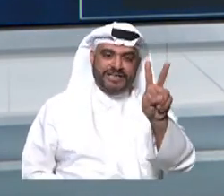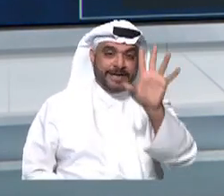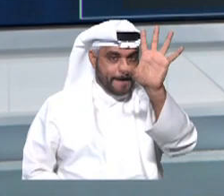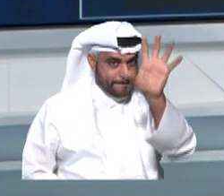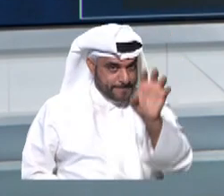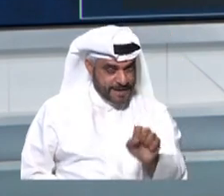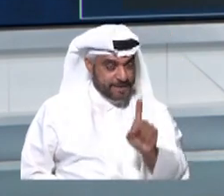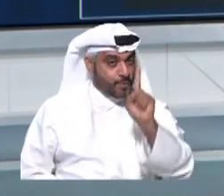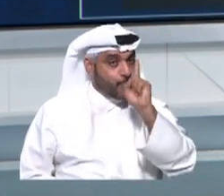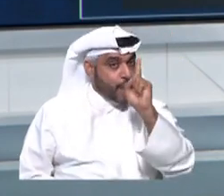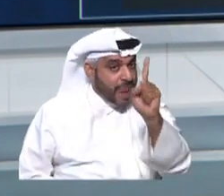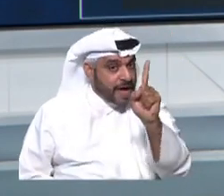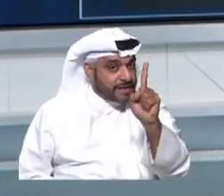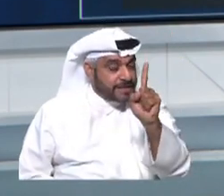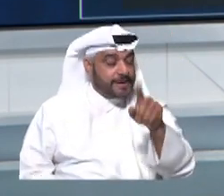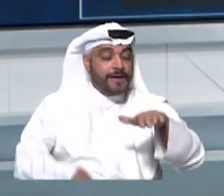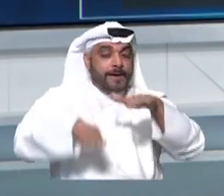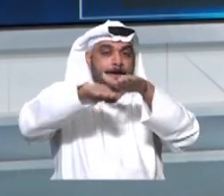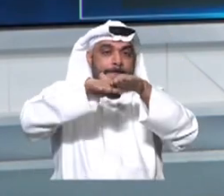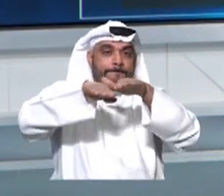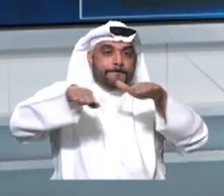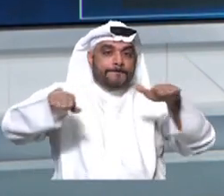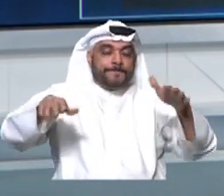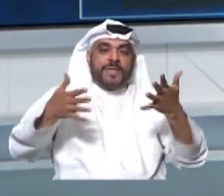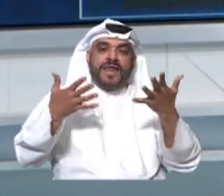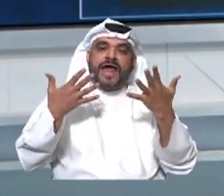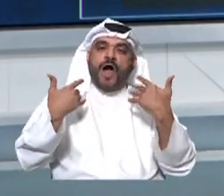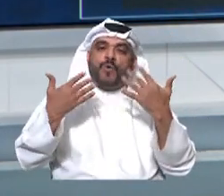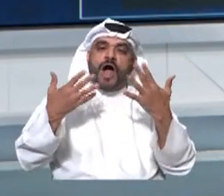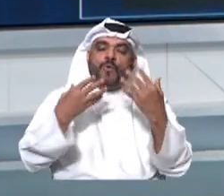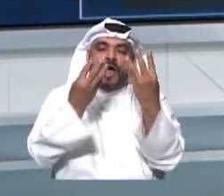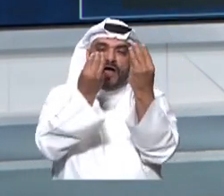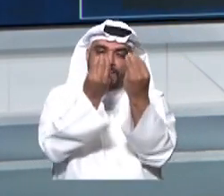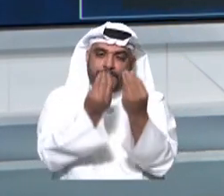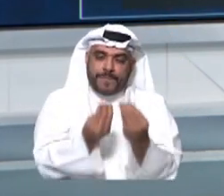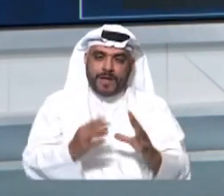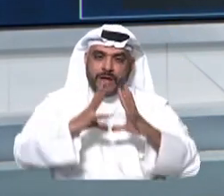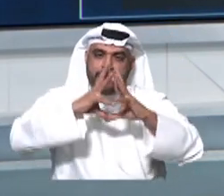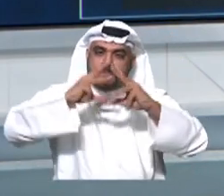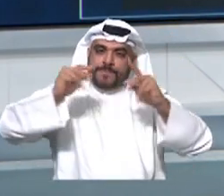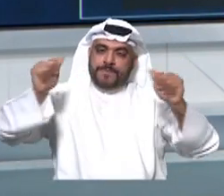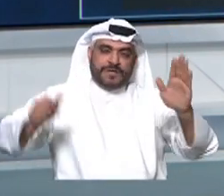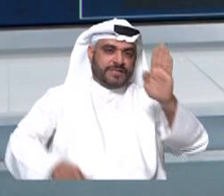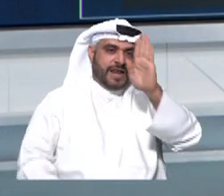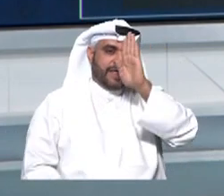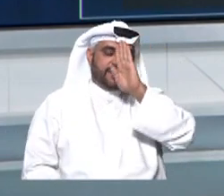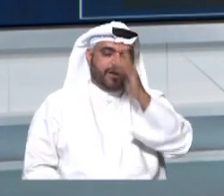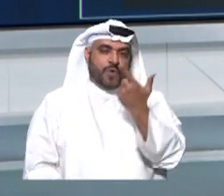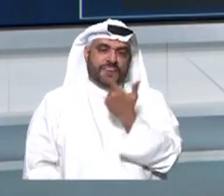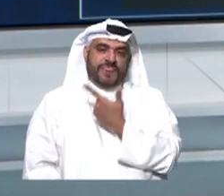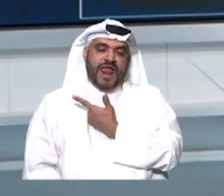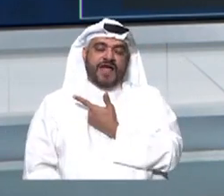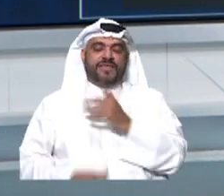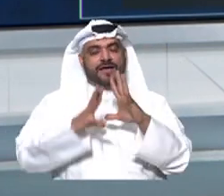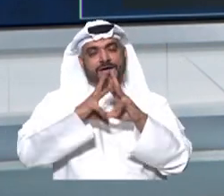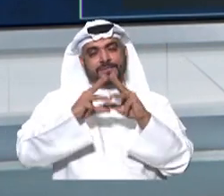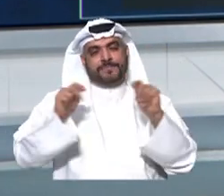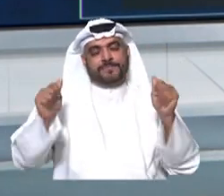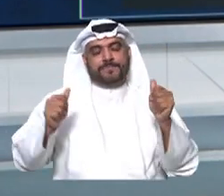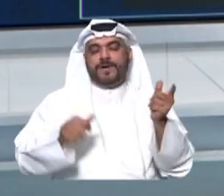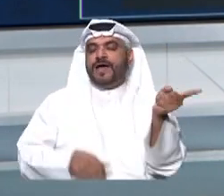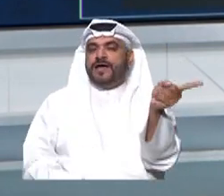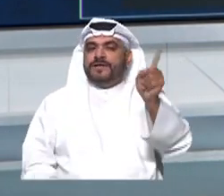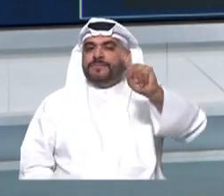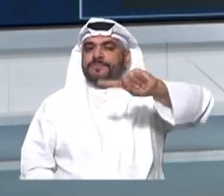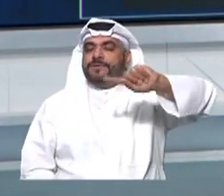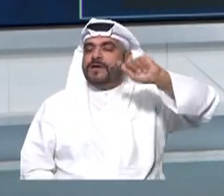ولكن متوقع اعتدال الرياح الشمالية الغربية ويخف الهواء يومي الاثنين والثلاثة ما بين 12 إلى